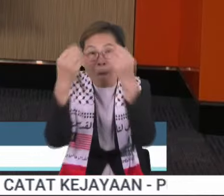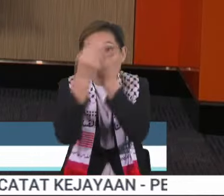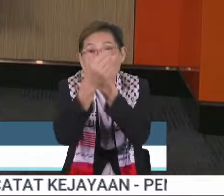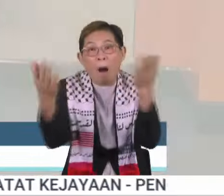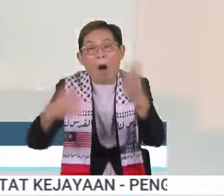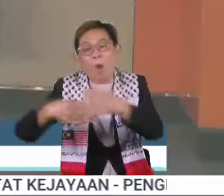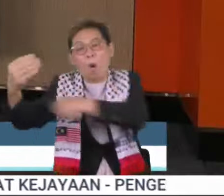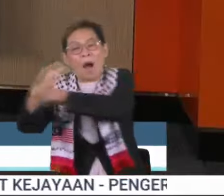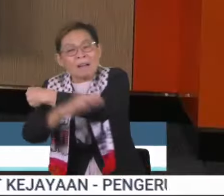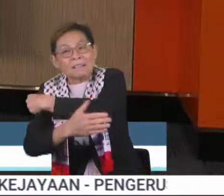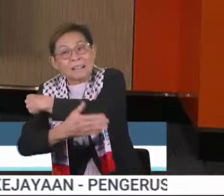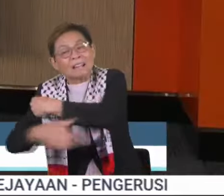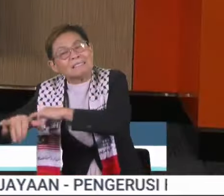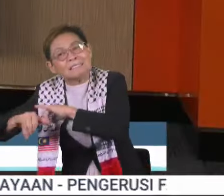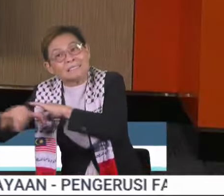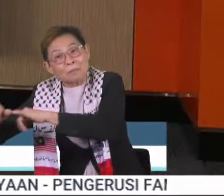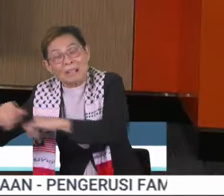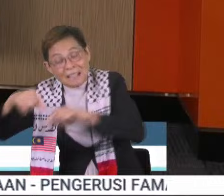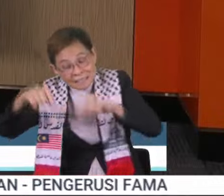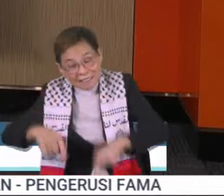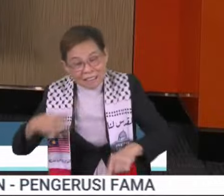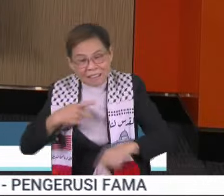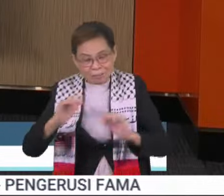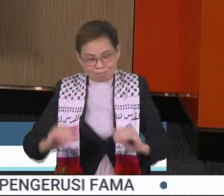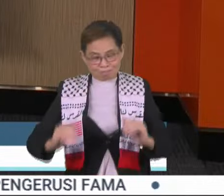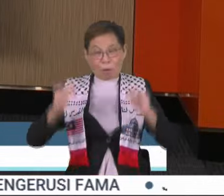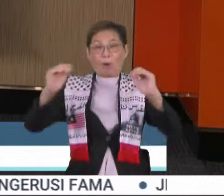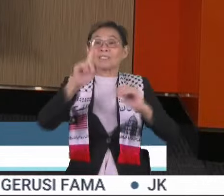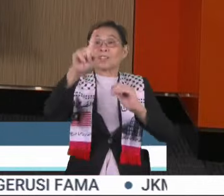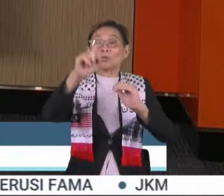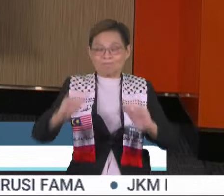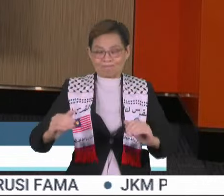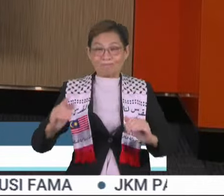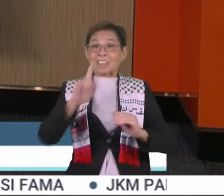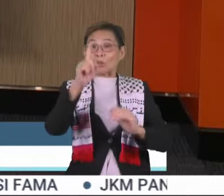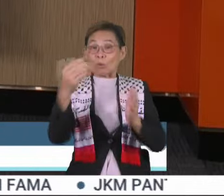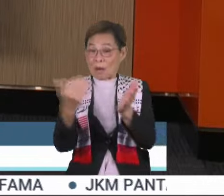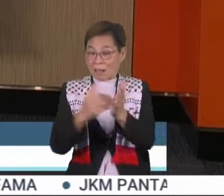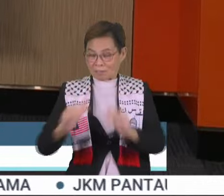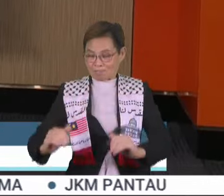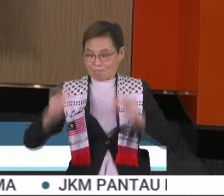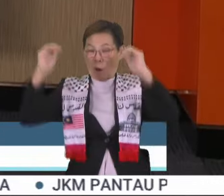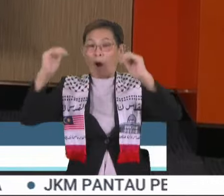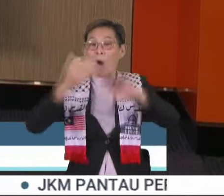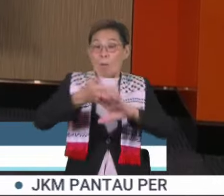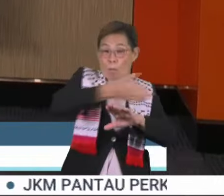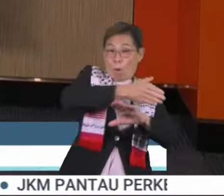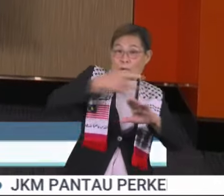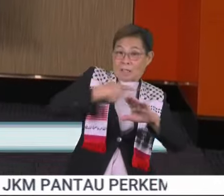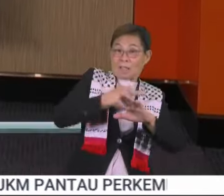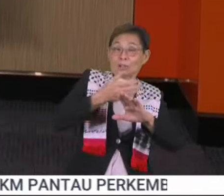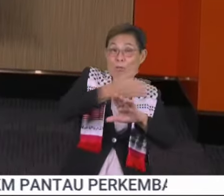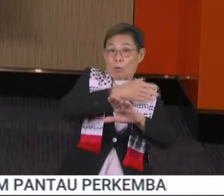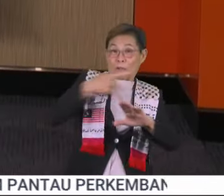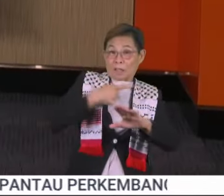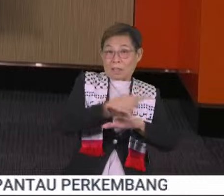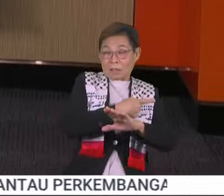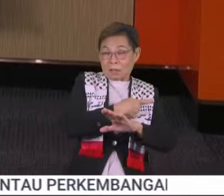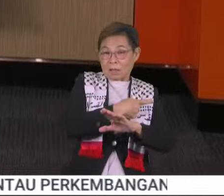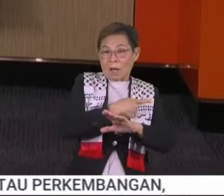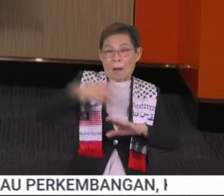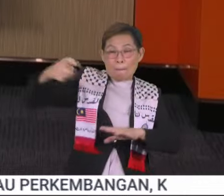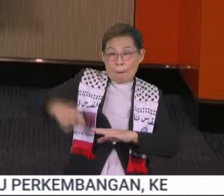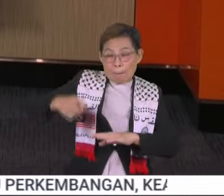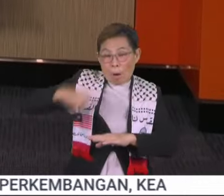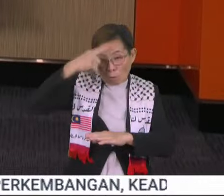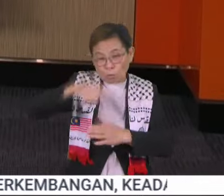penyiar-penyiar di luar negara. Dan di sini kita telah menaikkan satu lagi tahap, iaitu sebelum ini kita lebih kepada